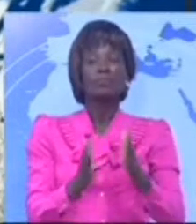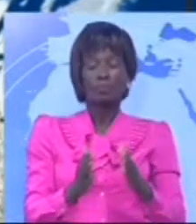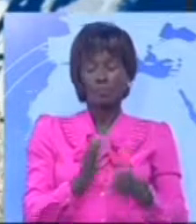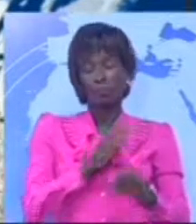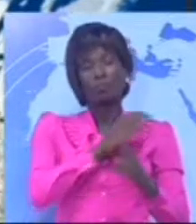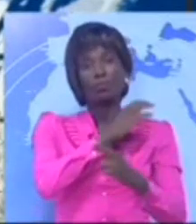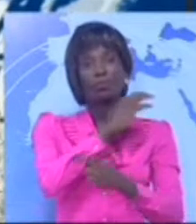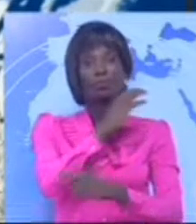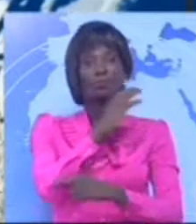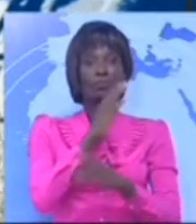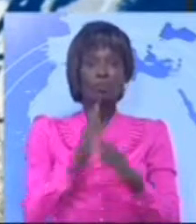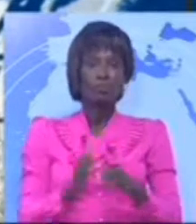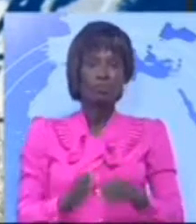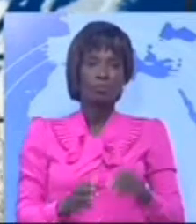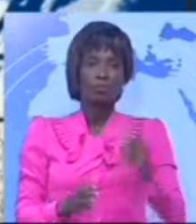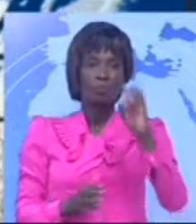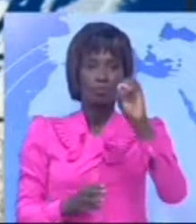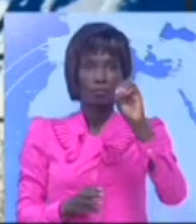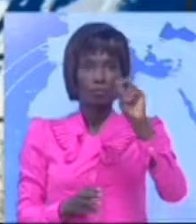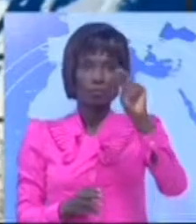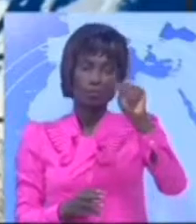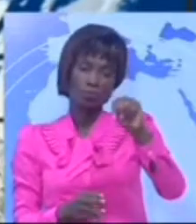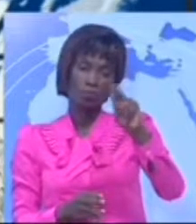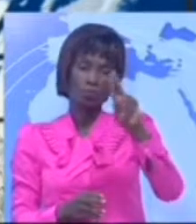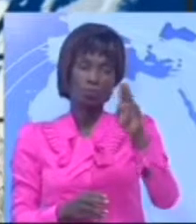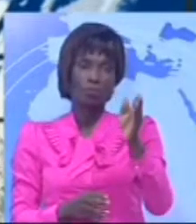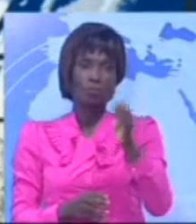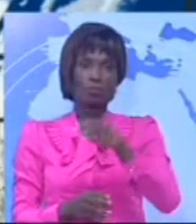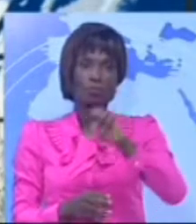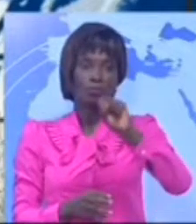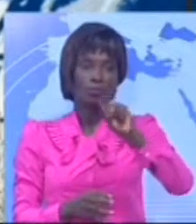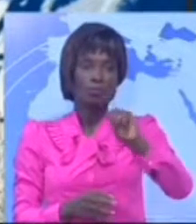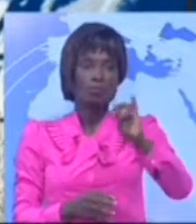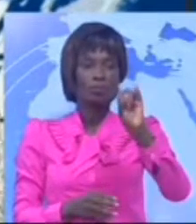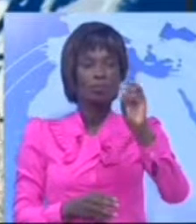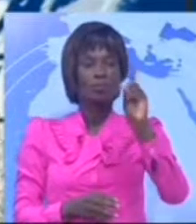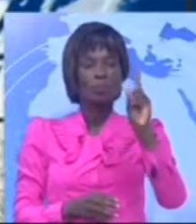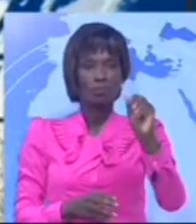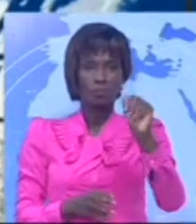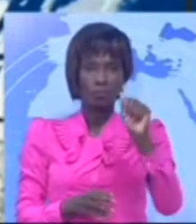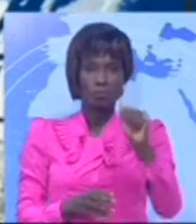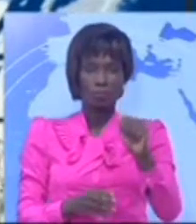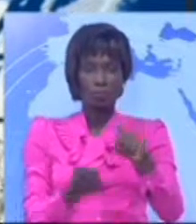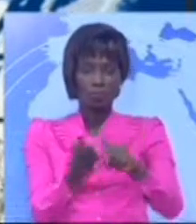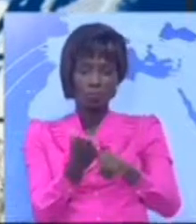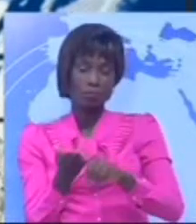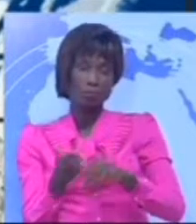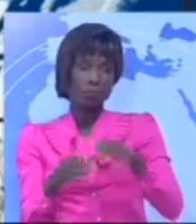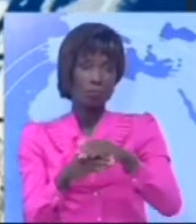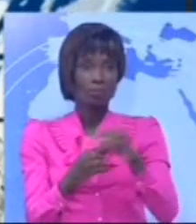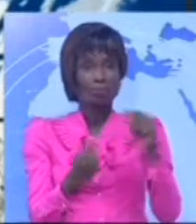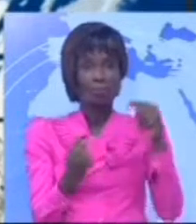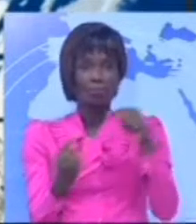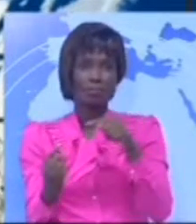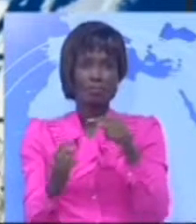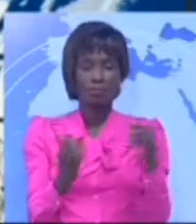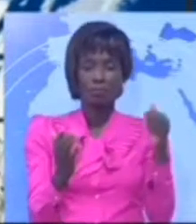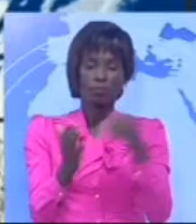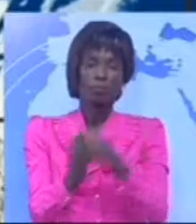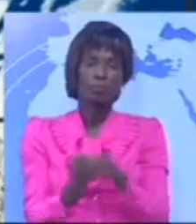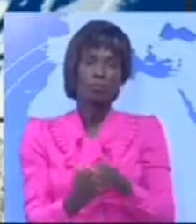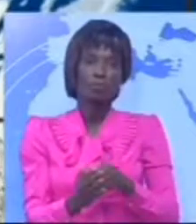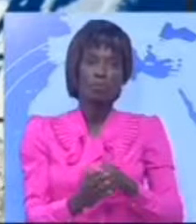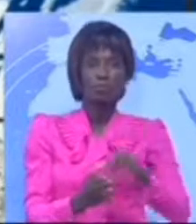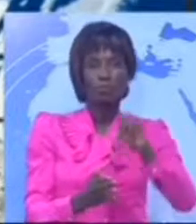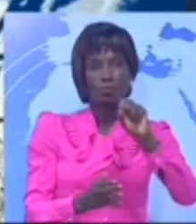pour l'Afrique de l'Ouest et du Centre, Djibril Diallo. La lutte contre le SIDA, mais également des questions de développement durable, ont